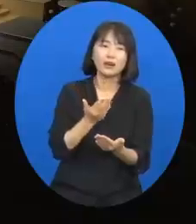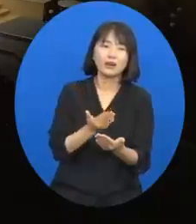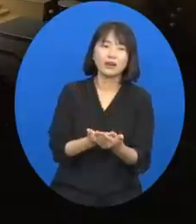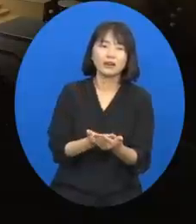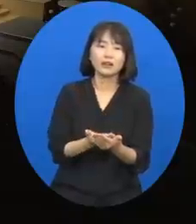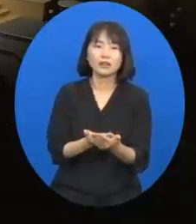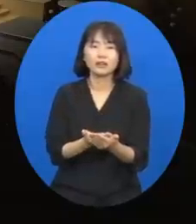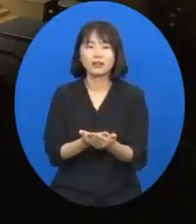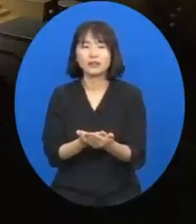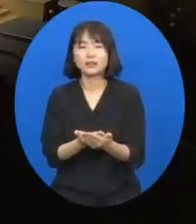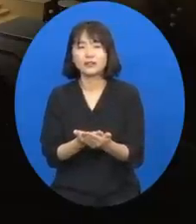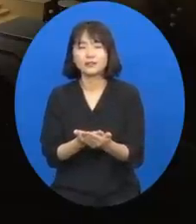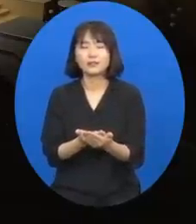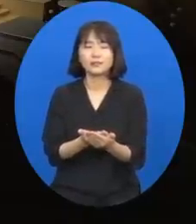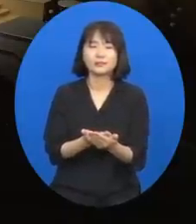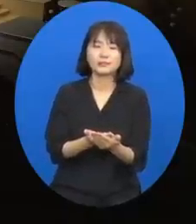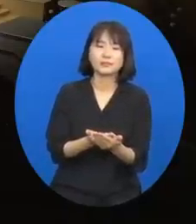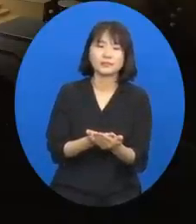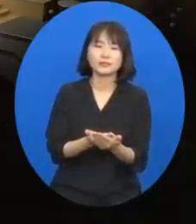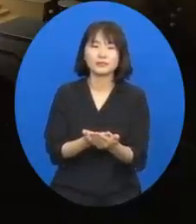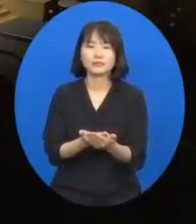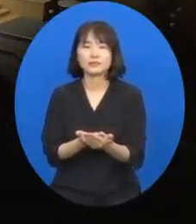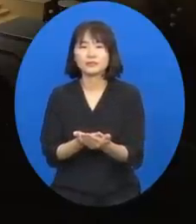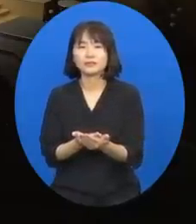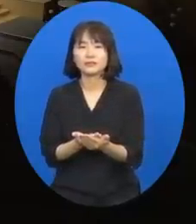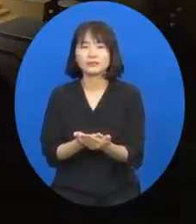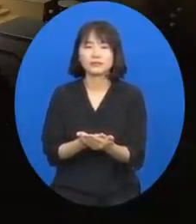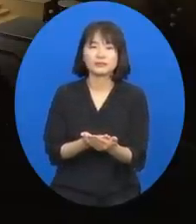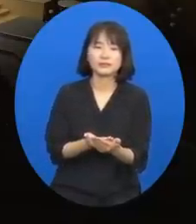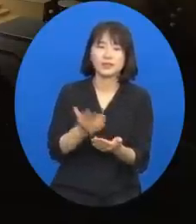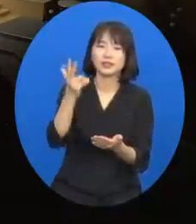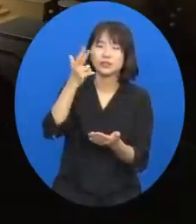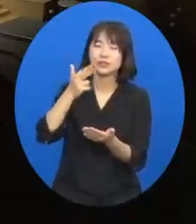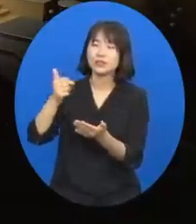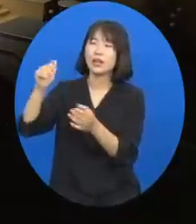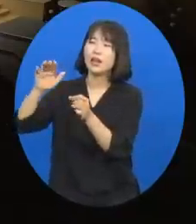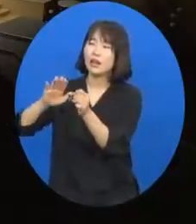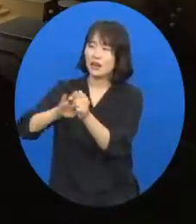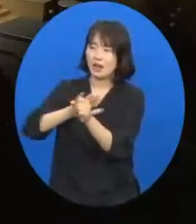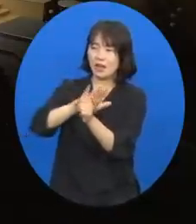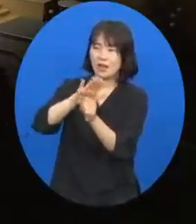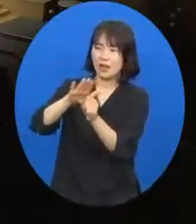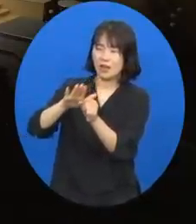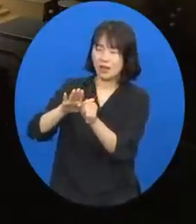wall to 침 와